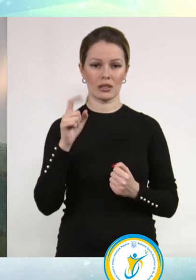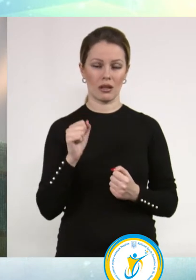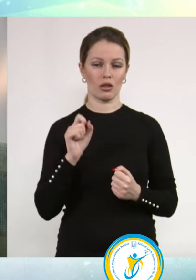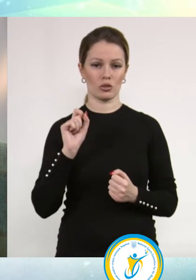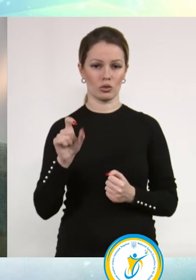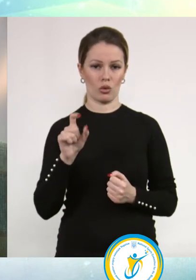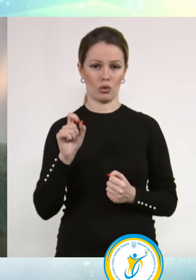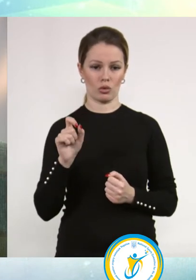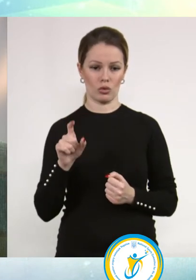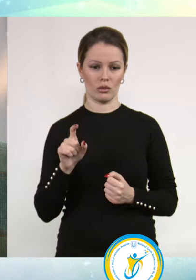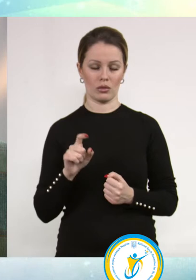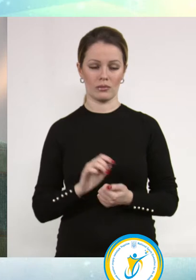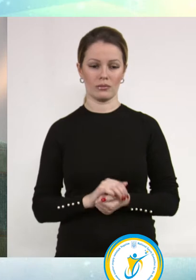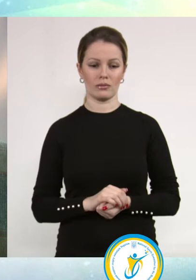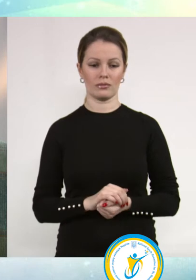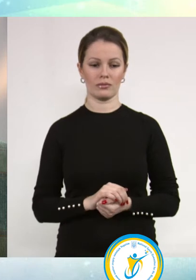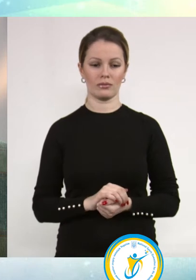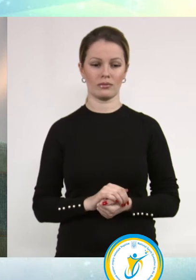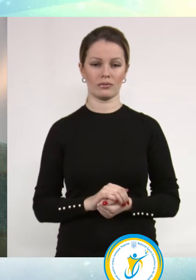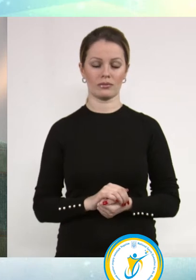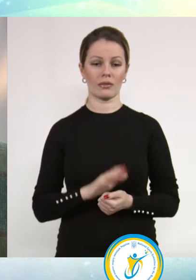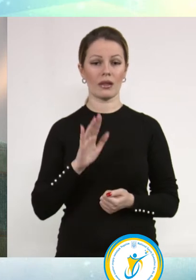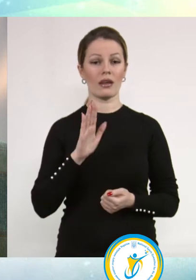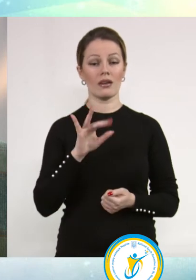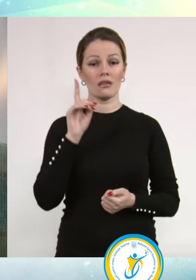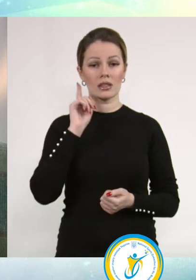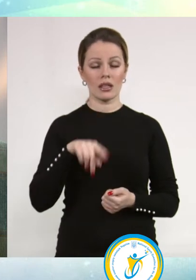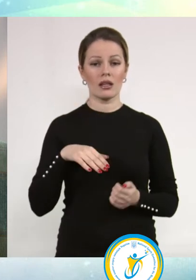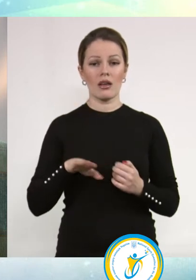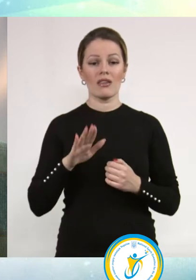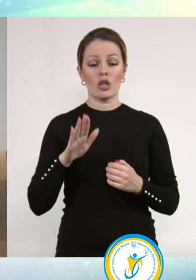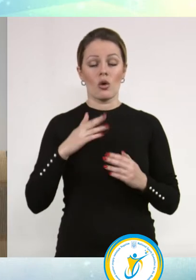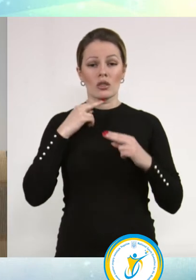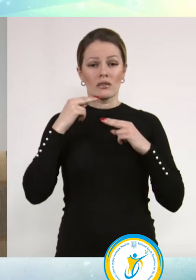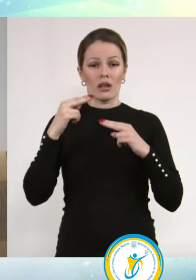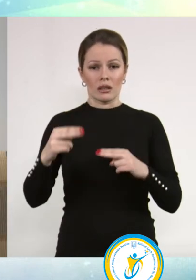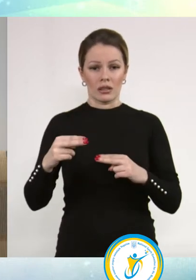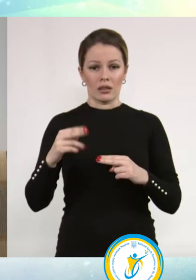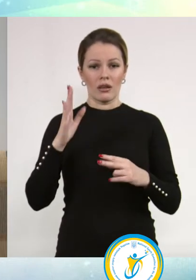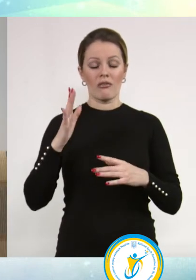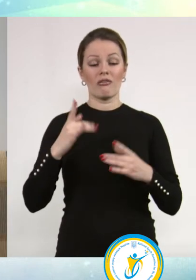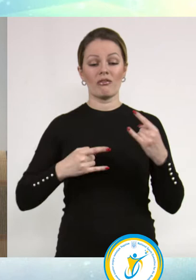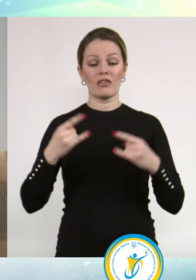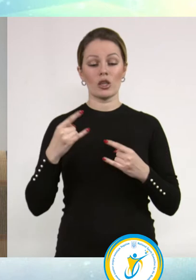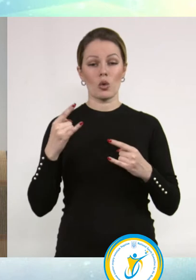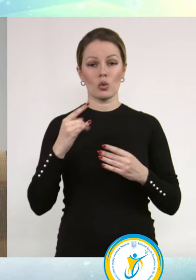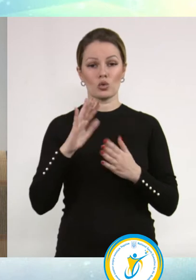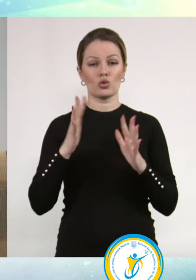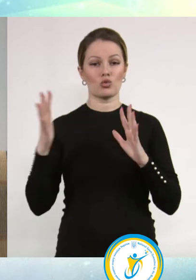за золото і не тільки. От ви знаєте, в відеозверненні, в відеосюжеті,